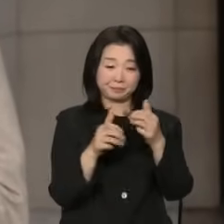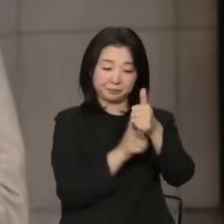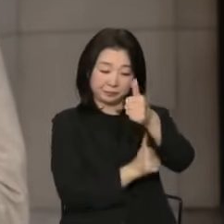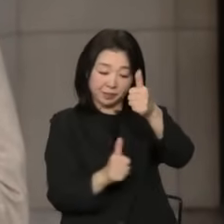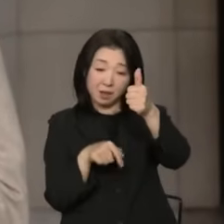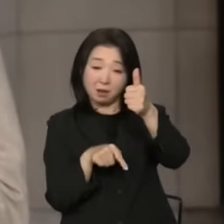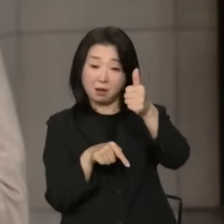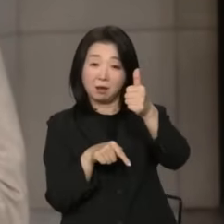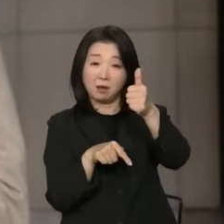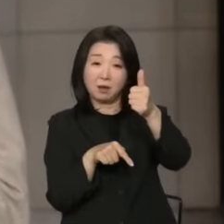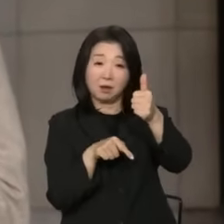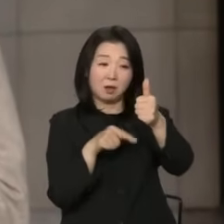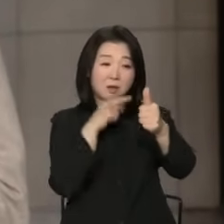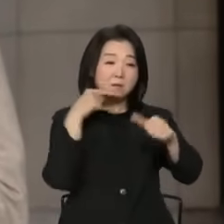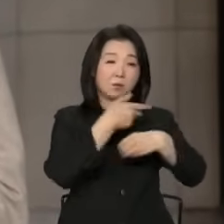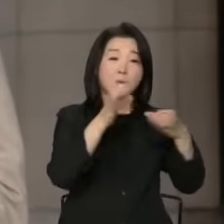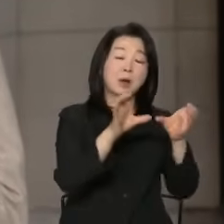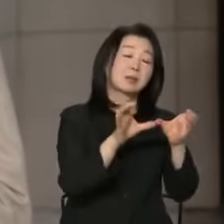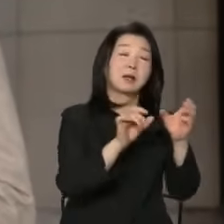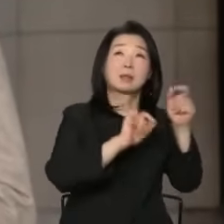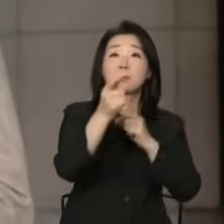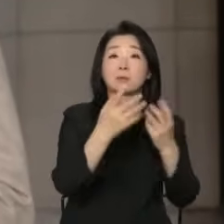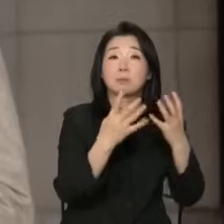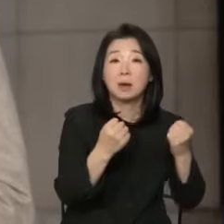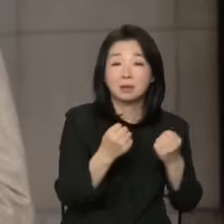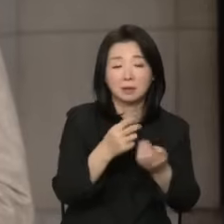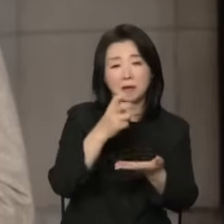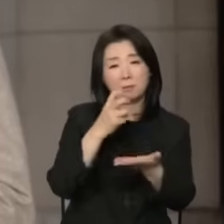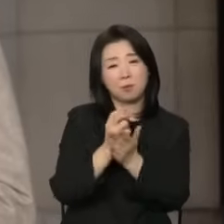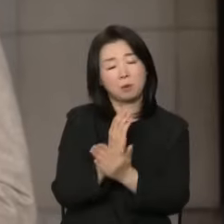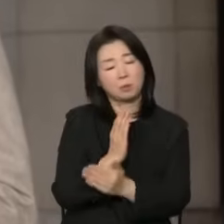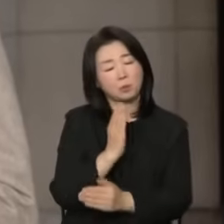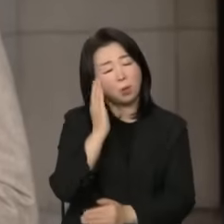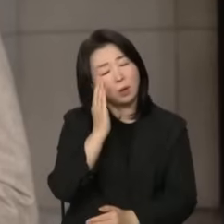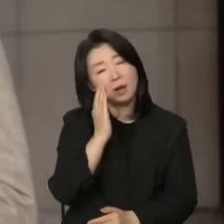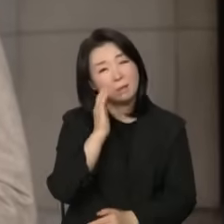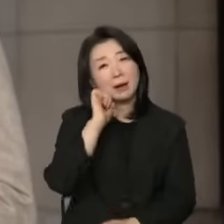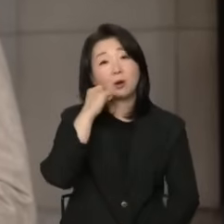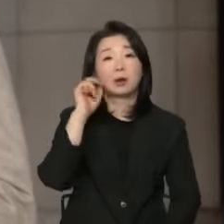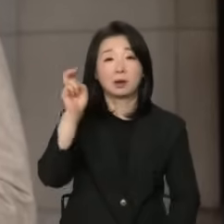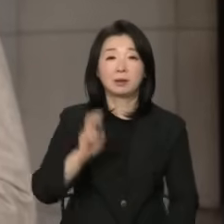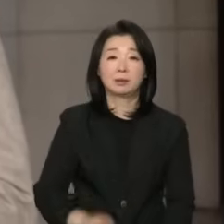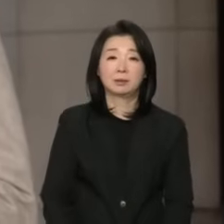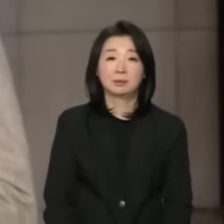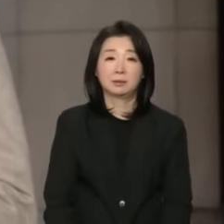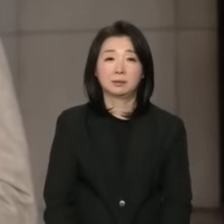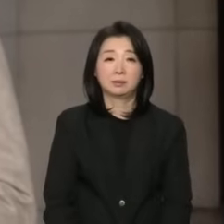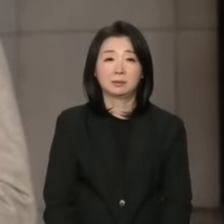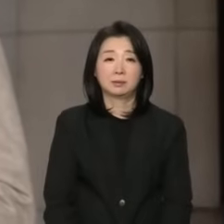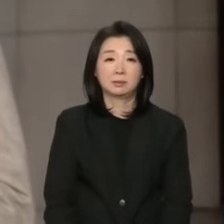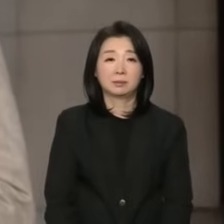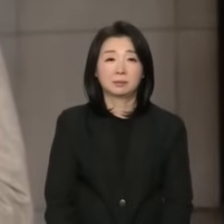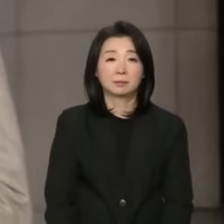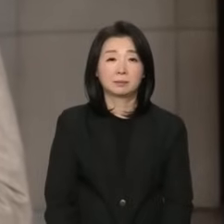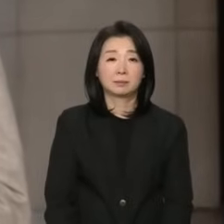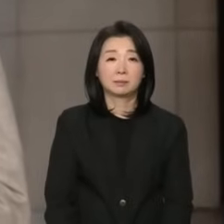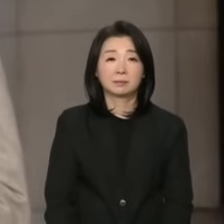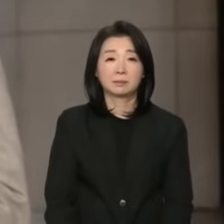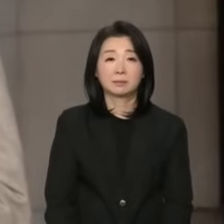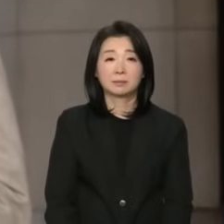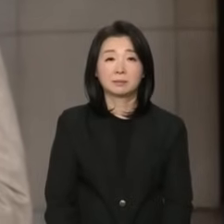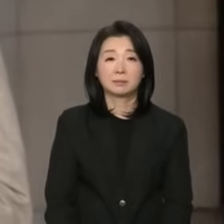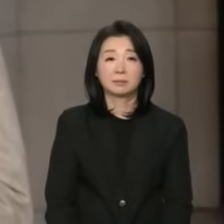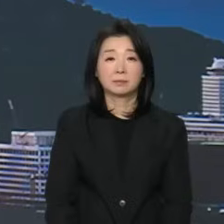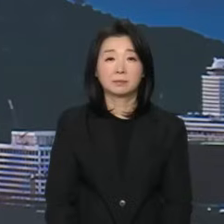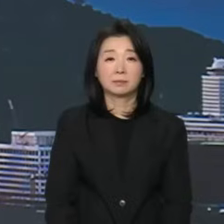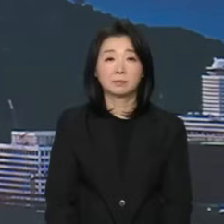모두 다수당이 되기 때문에 법안 통과 가능성은 낮다는 전망입니다. 워싱턴에서 JTBC 김영구입니다.